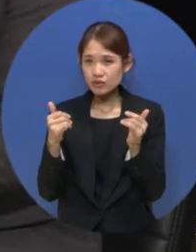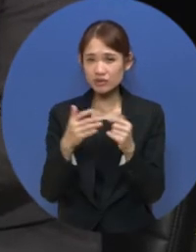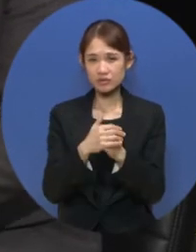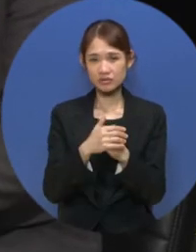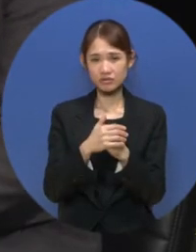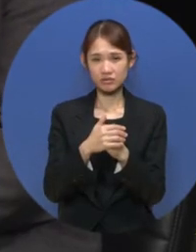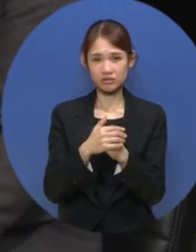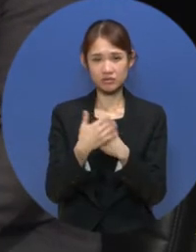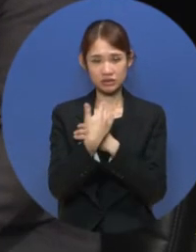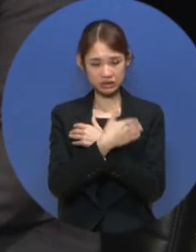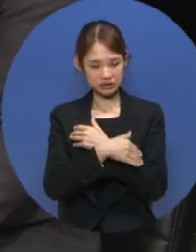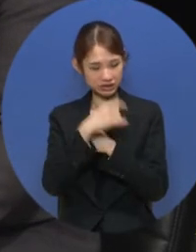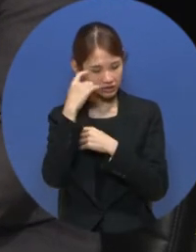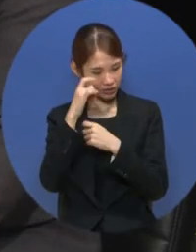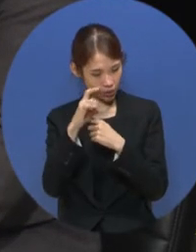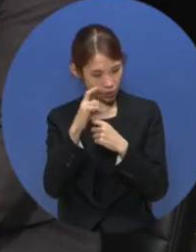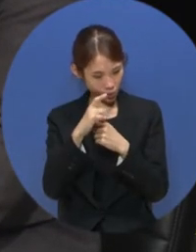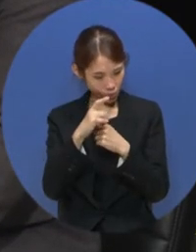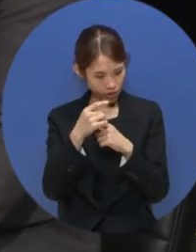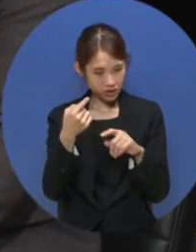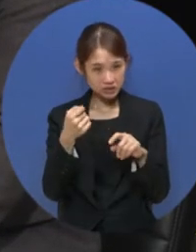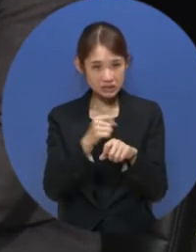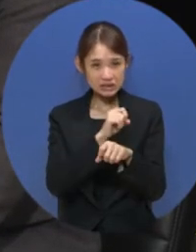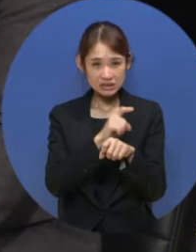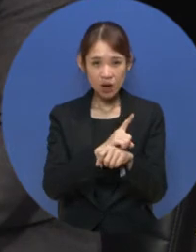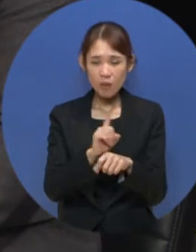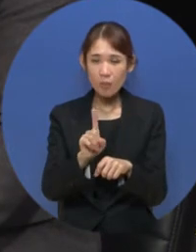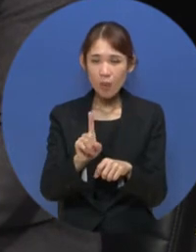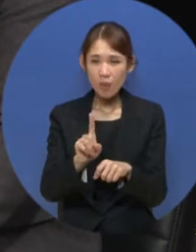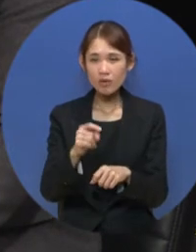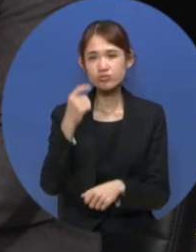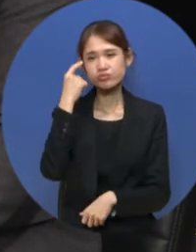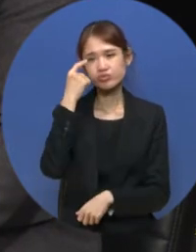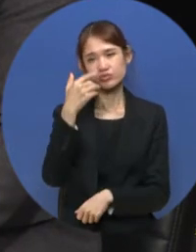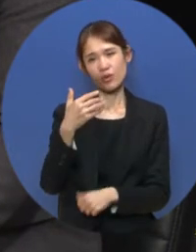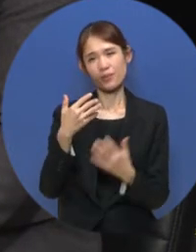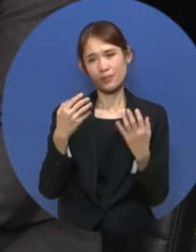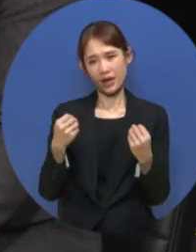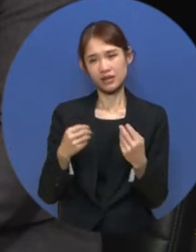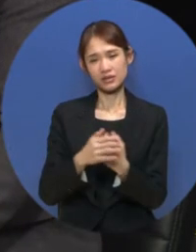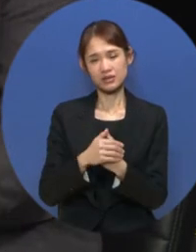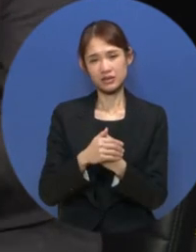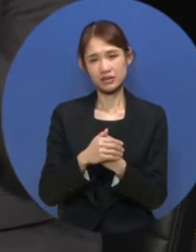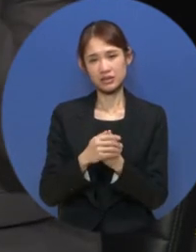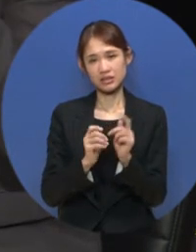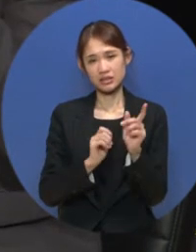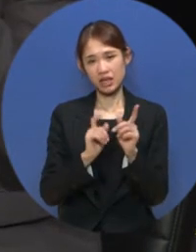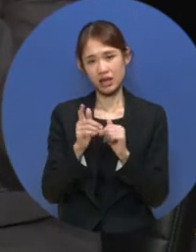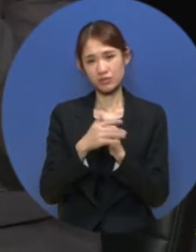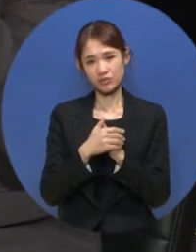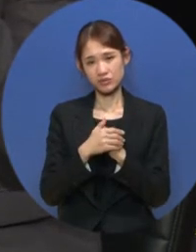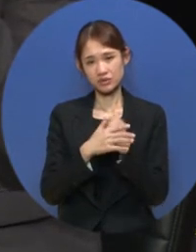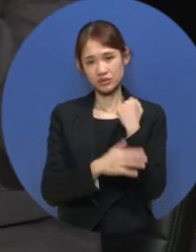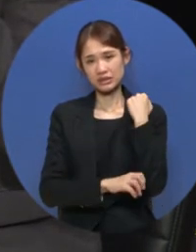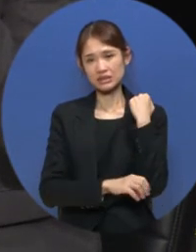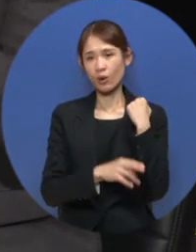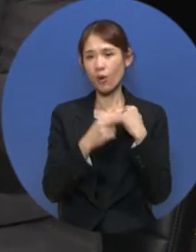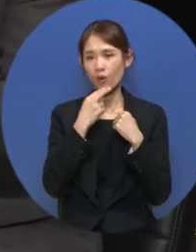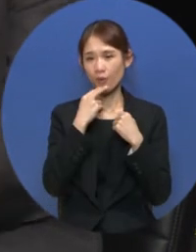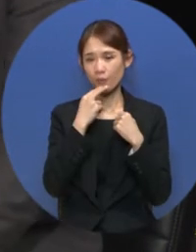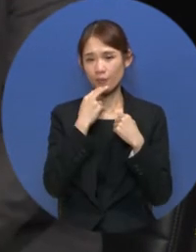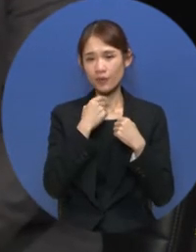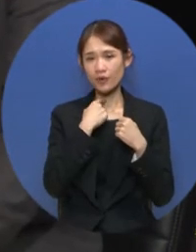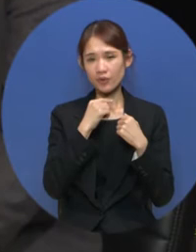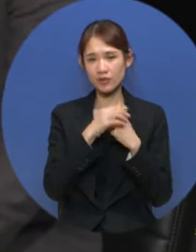어떤 이분들의 신체적 특성들을 고려를 해야 되느냐를 좀 많이 여쭤봤고 이분들이 되게 저희가 기존에 갖지 못했던